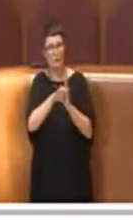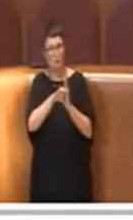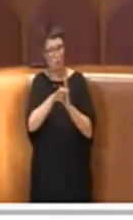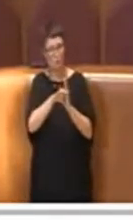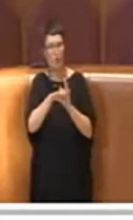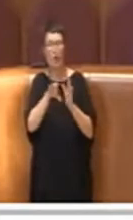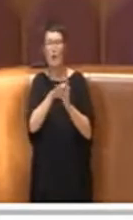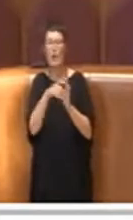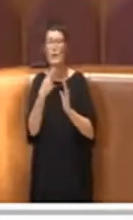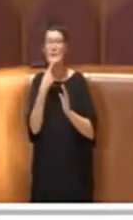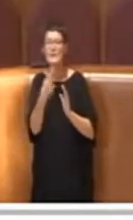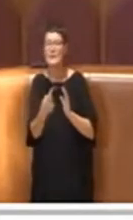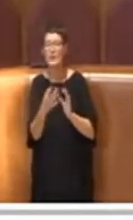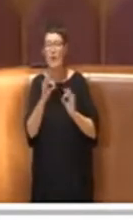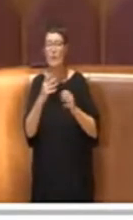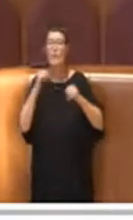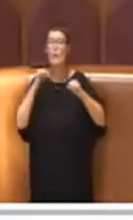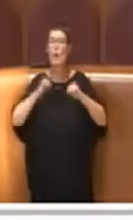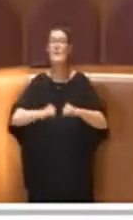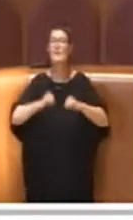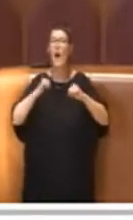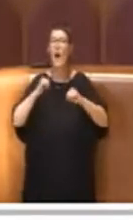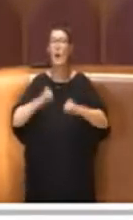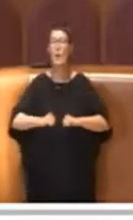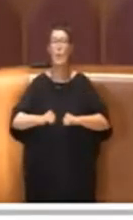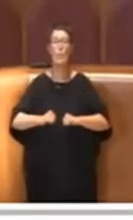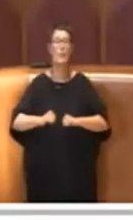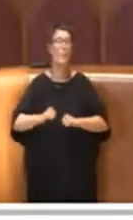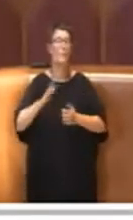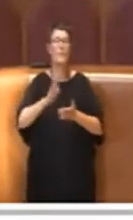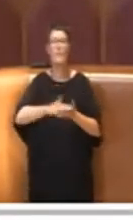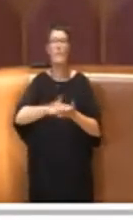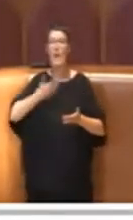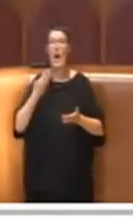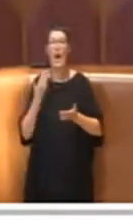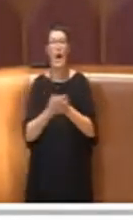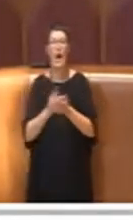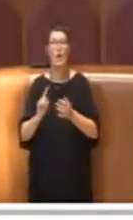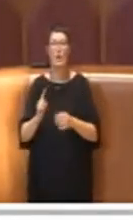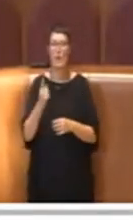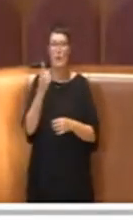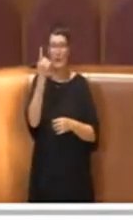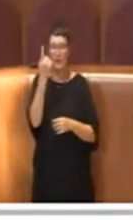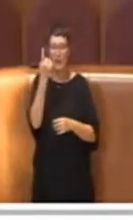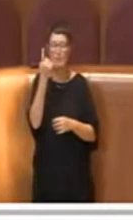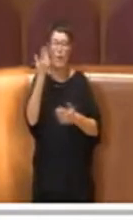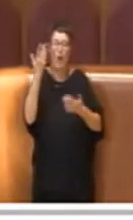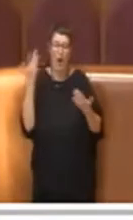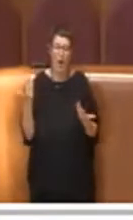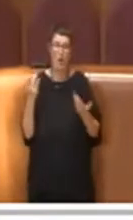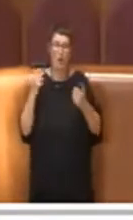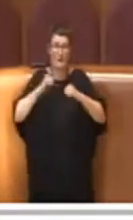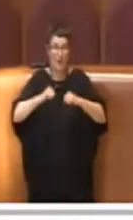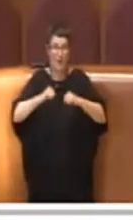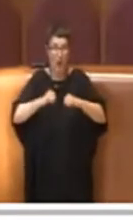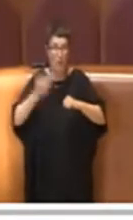siamo stati costretti prima a chiudere e adesso aprire con determinate condizioni di sicurezza le attività produttive.